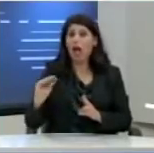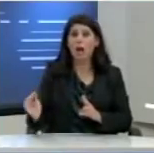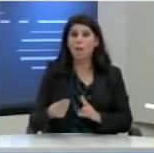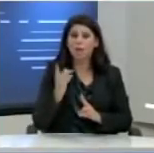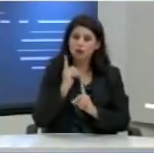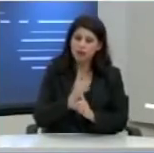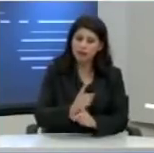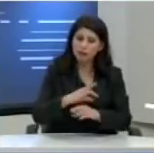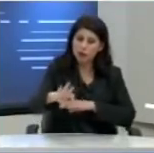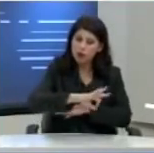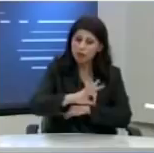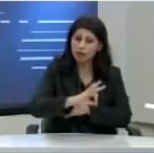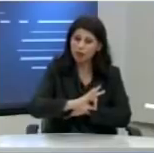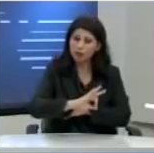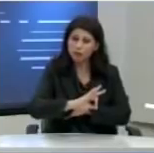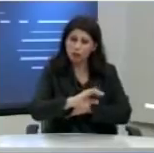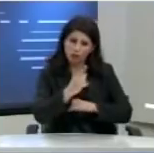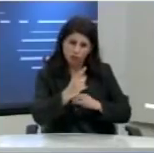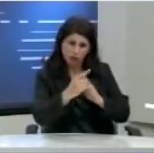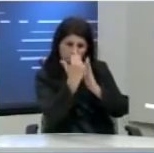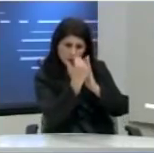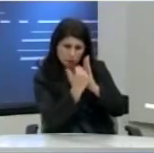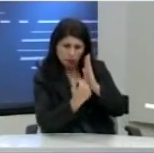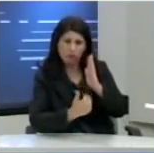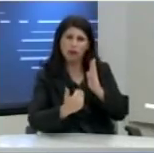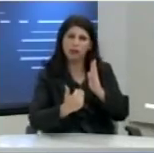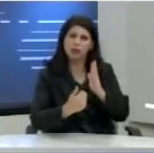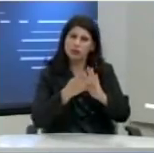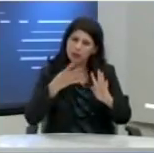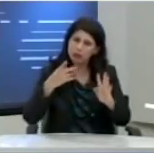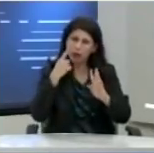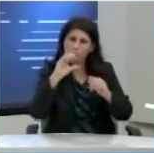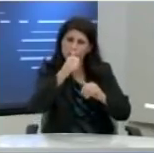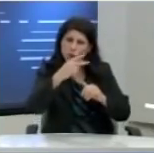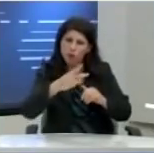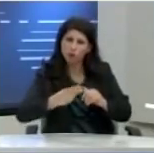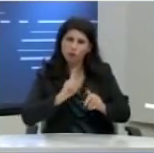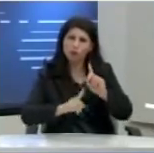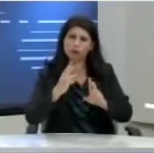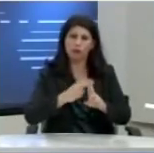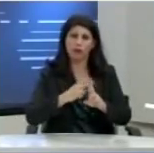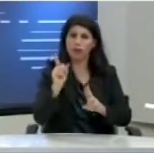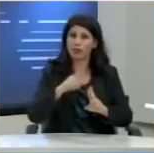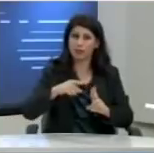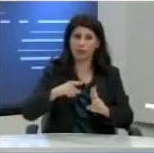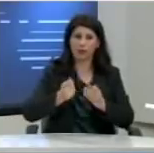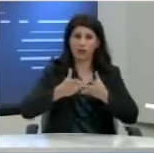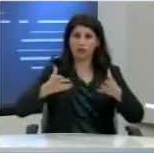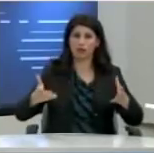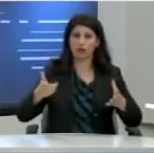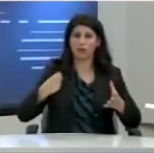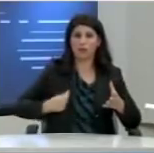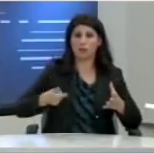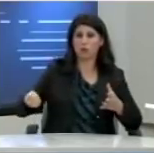και ιεραρχήσεις. Δεν είναι μέτρα, δηλαδή, που αυξάνουν το δημόσιο χρέος. Δεν είναι